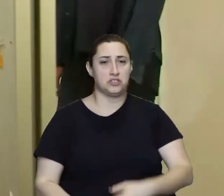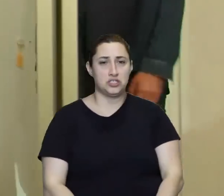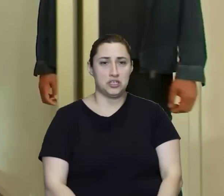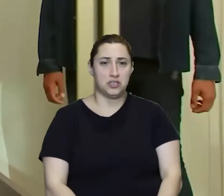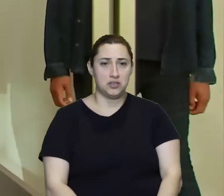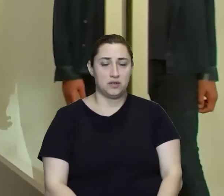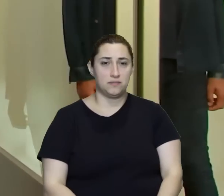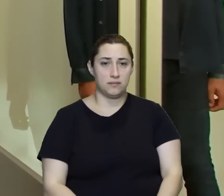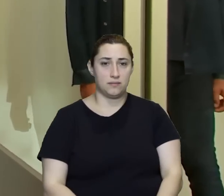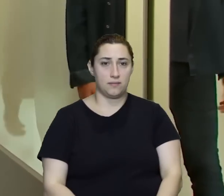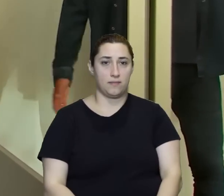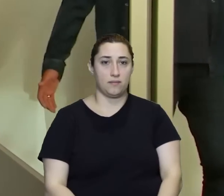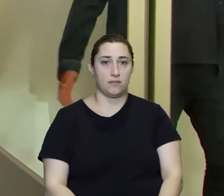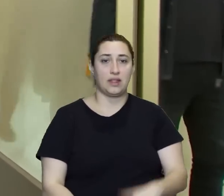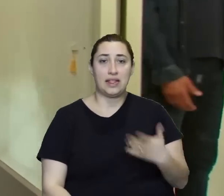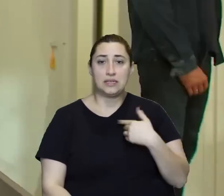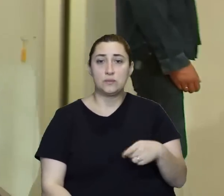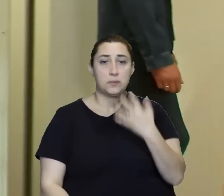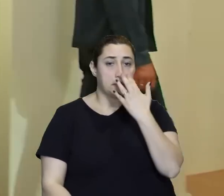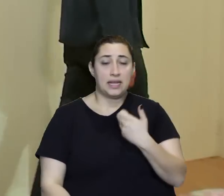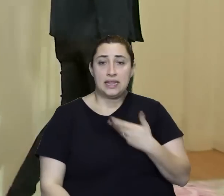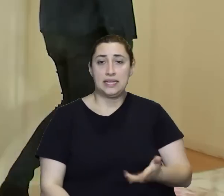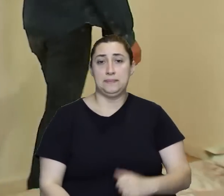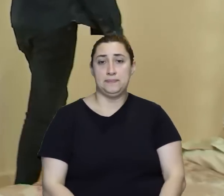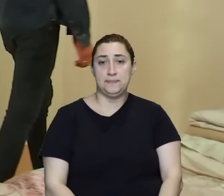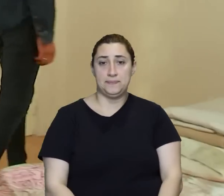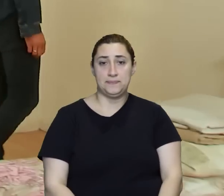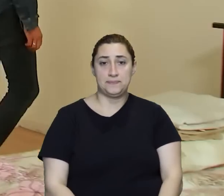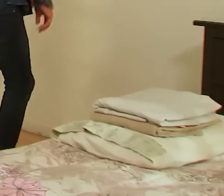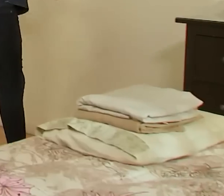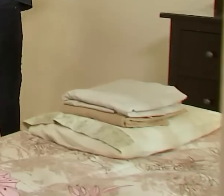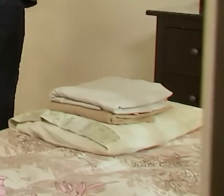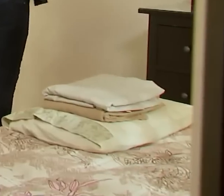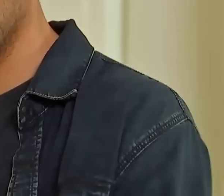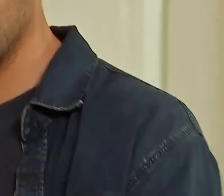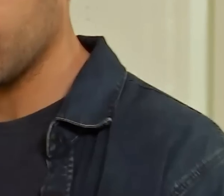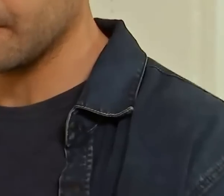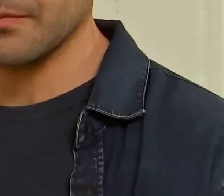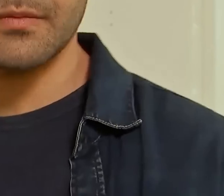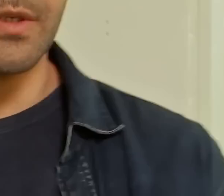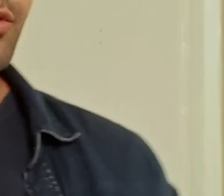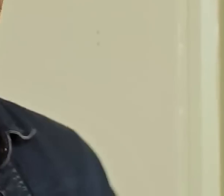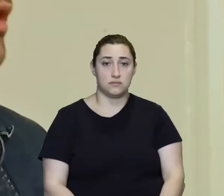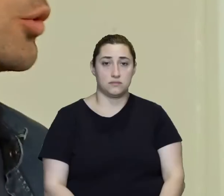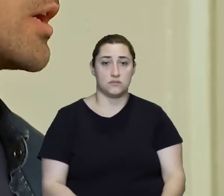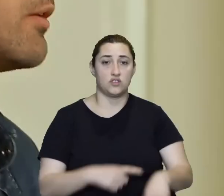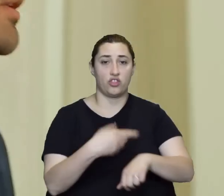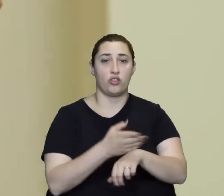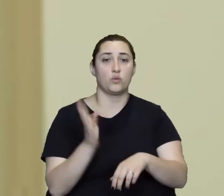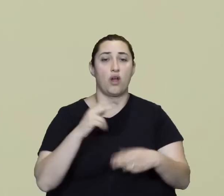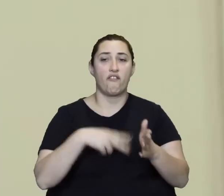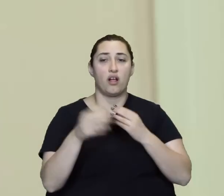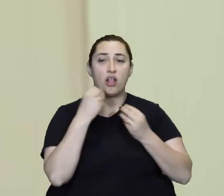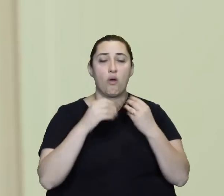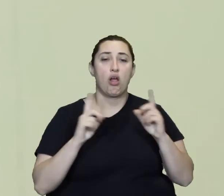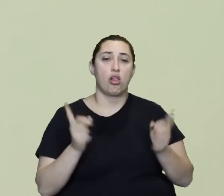kastetti. Daha ne kadar sürecek ki bu? Odada gezinerek kol saatine baktı. Bu saatten sonra kahvaltı da